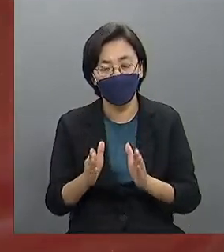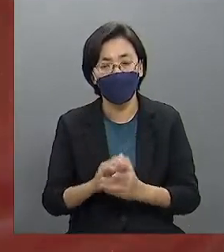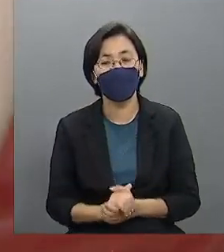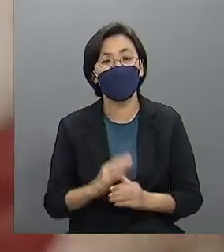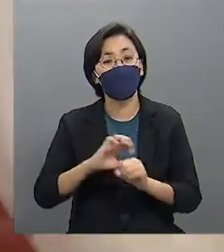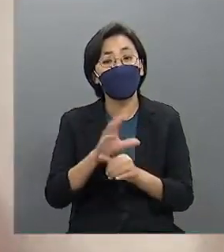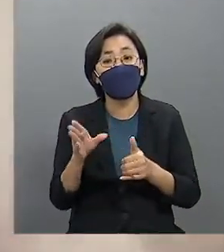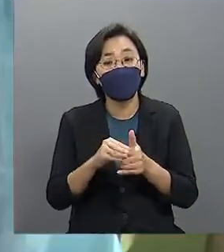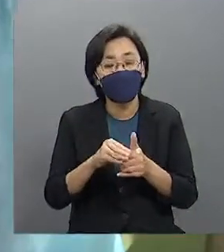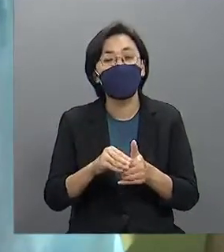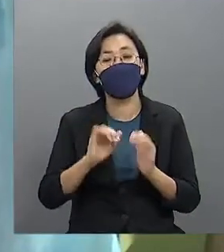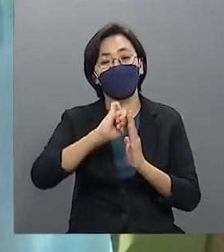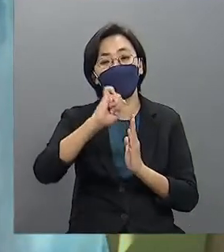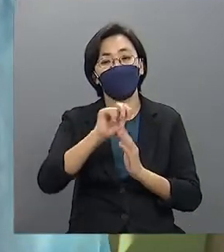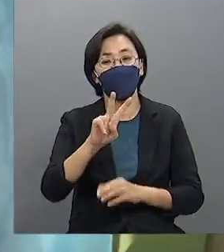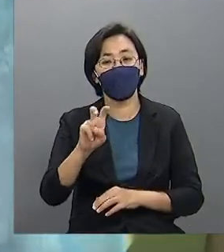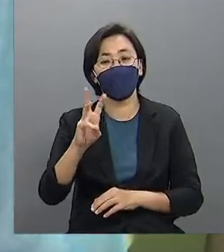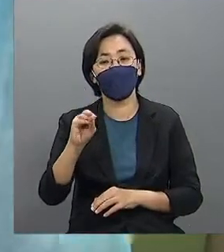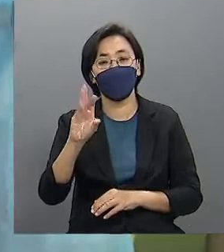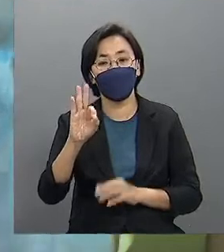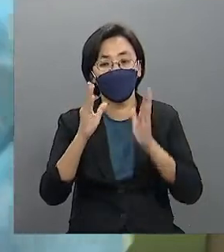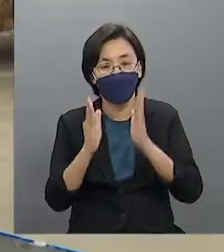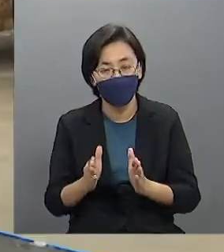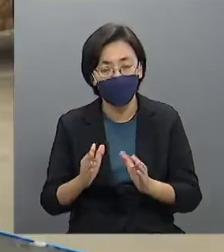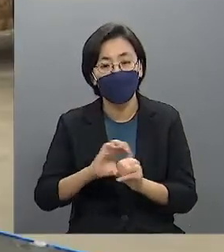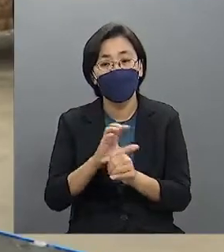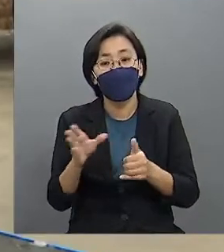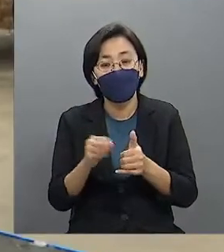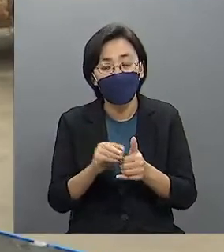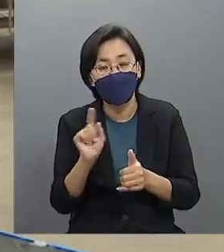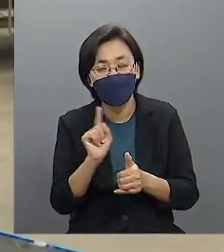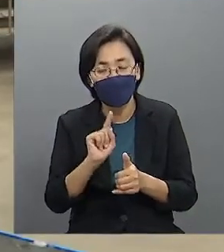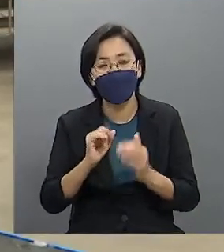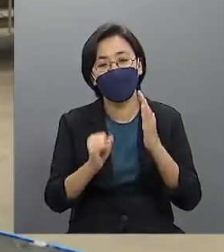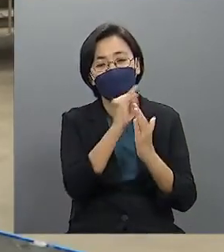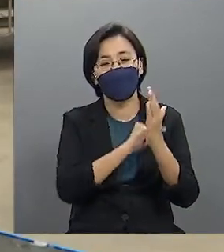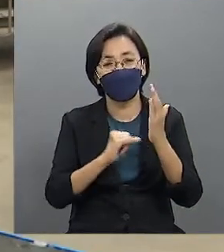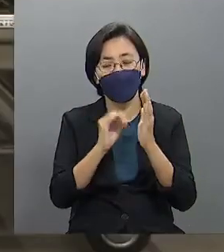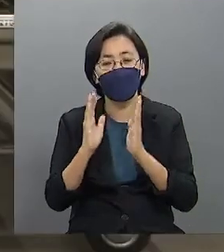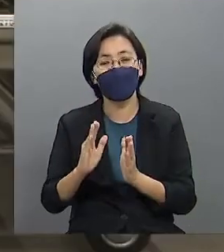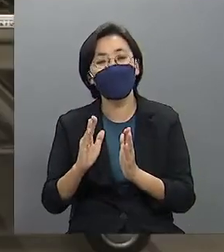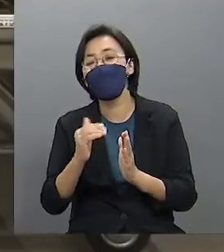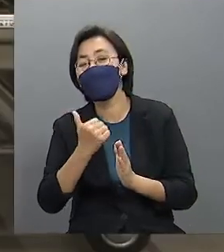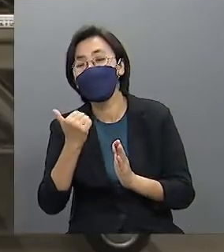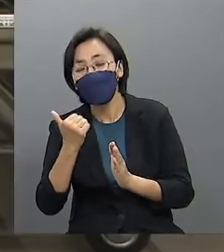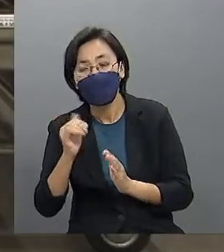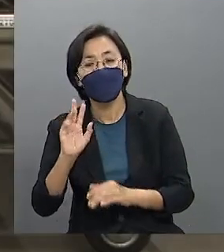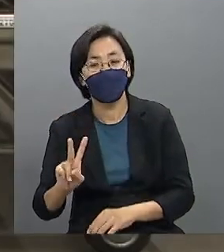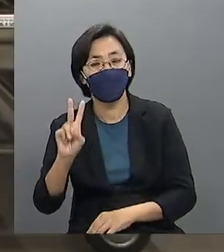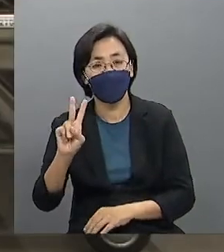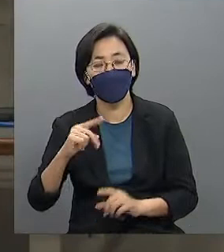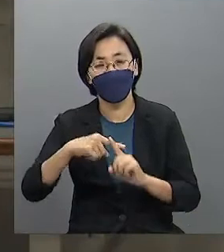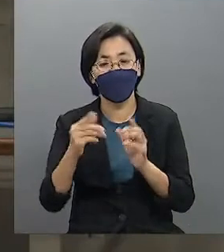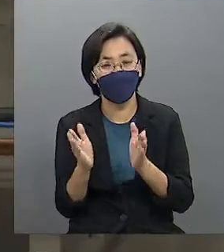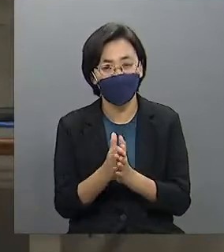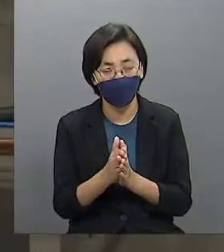ด269คนและเป็นผู้ติดเชื้อที่เดินทางมาจากต่างจังหวัด2คนรวมผู้ติดเชื้อสะสมตั้งแต่เดือนเม